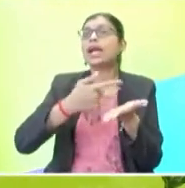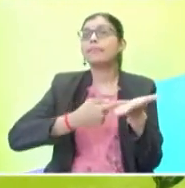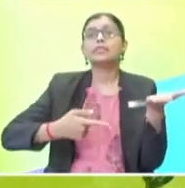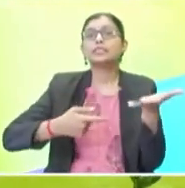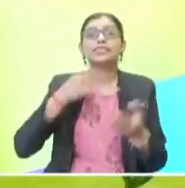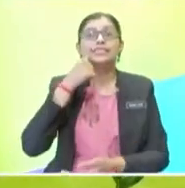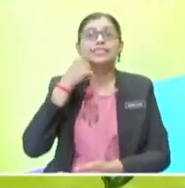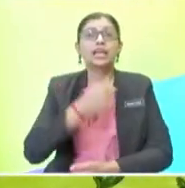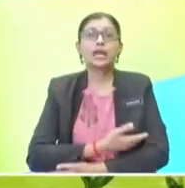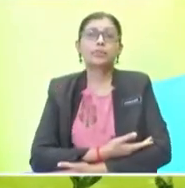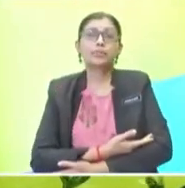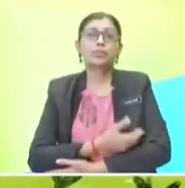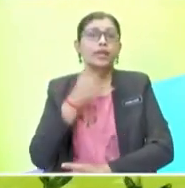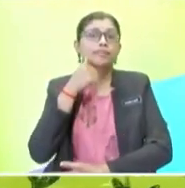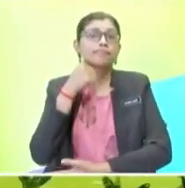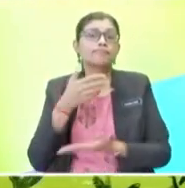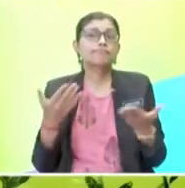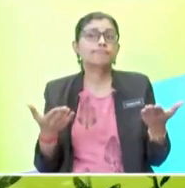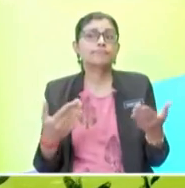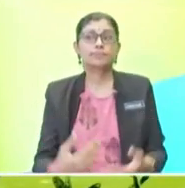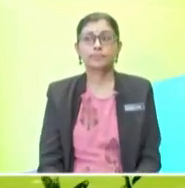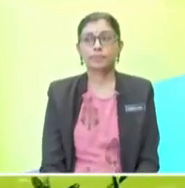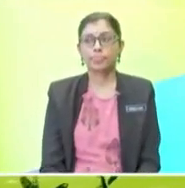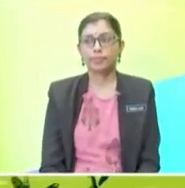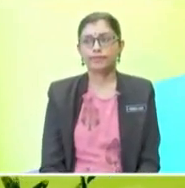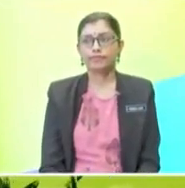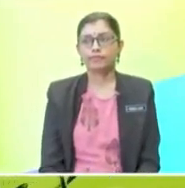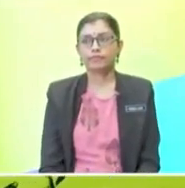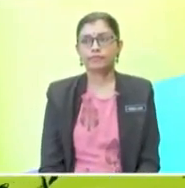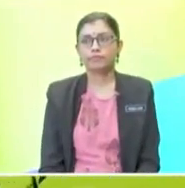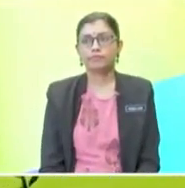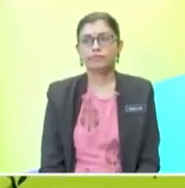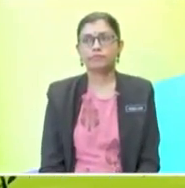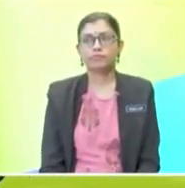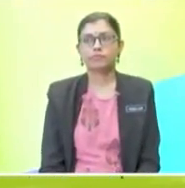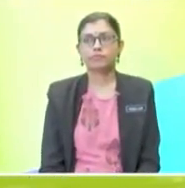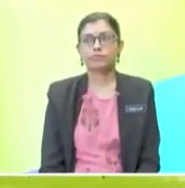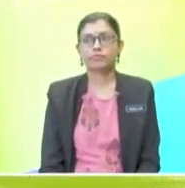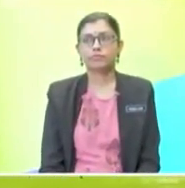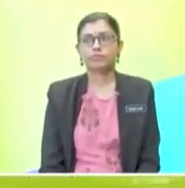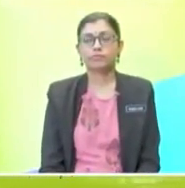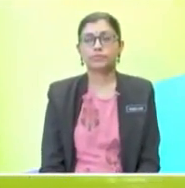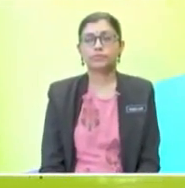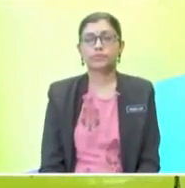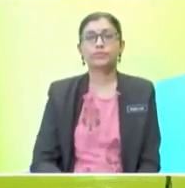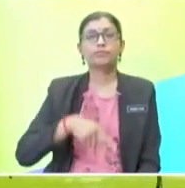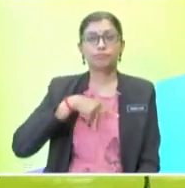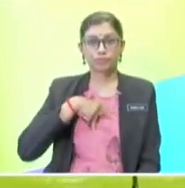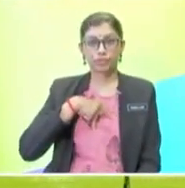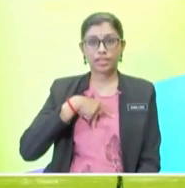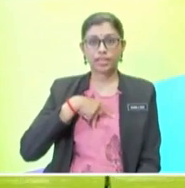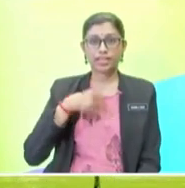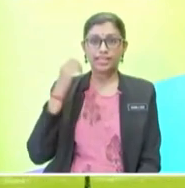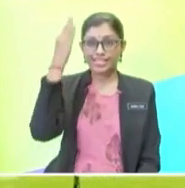anak perempuan? Saya cikgu, kelebihan anak perempuan ialah mempunyai sifat